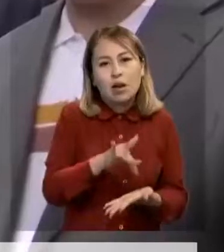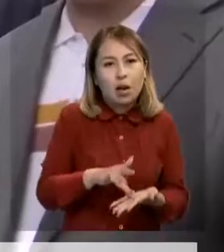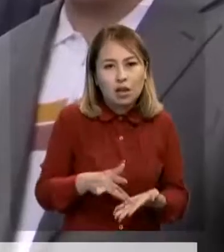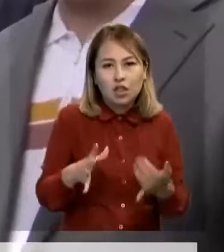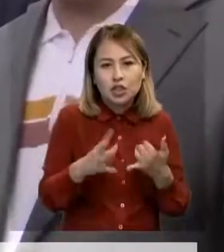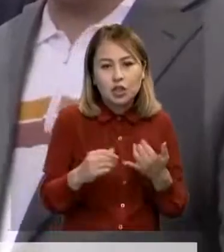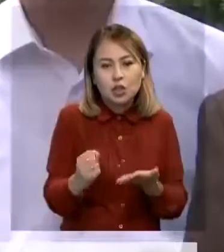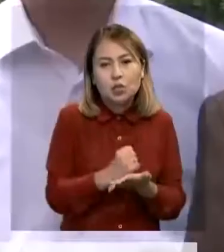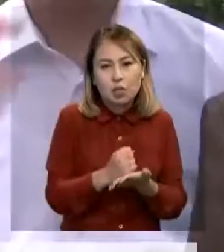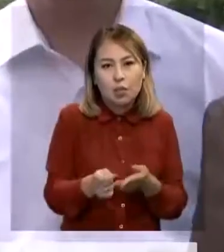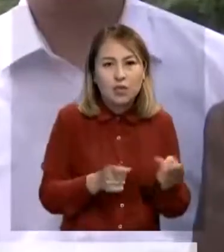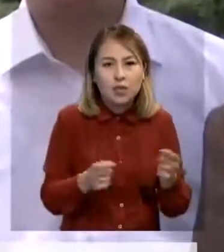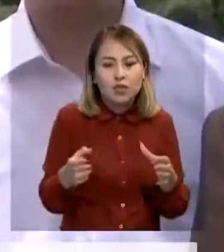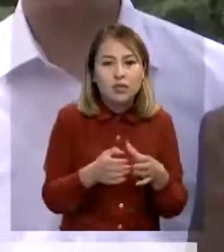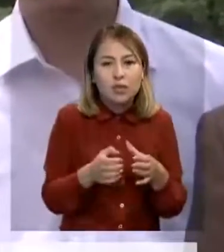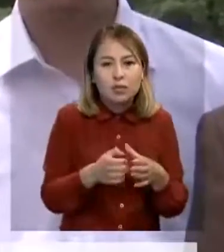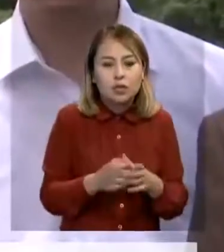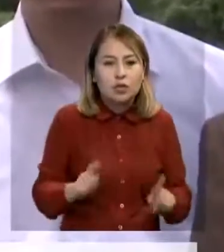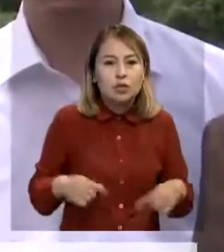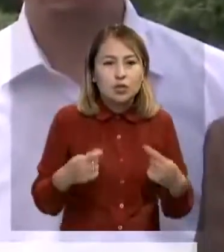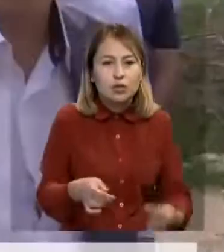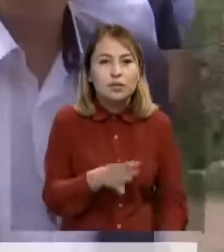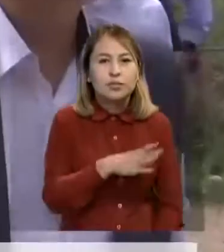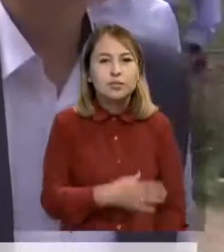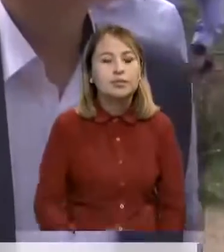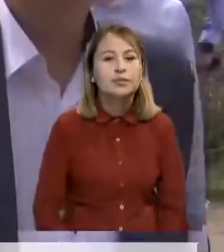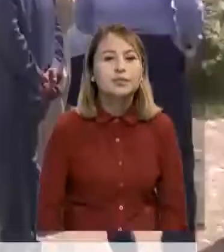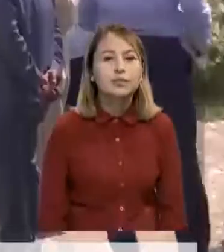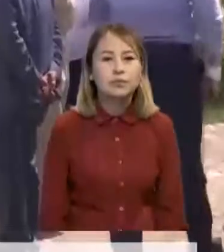шешімімен қалалық жер ресурстарын басқару департаментіне жүктелді.